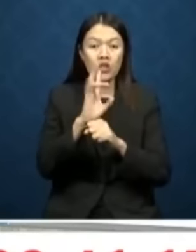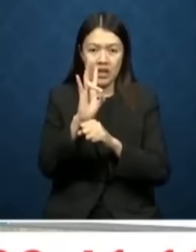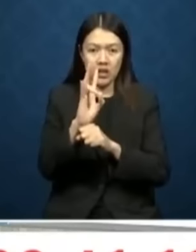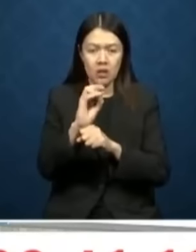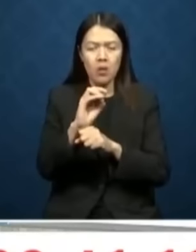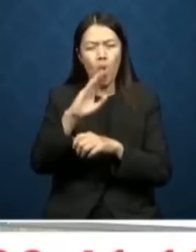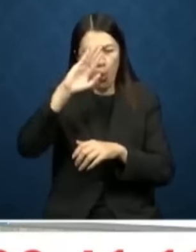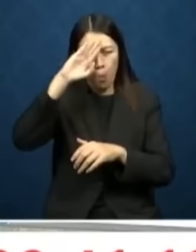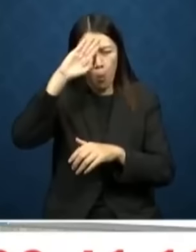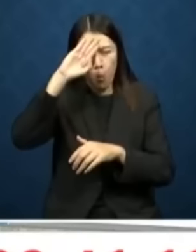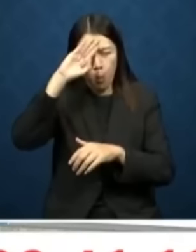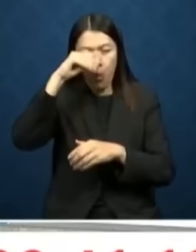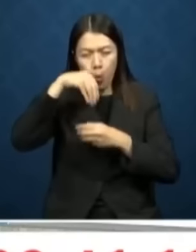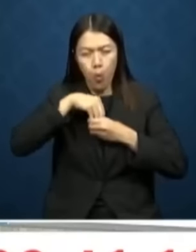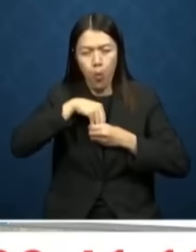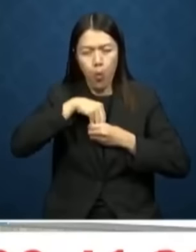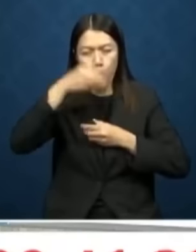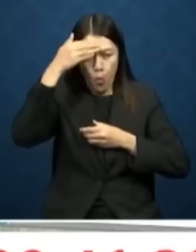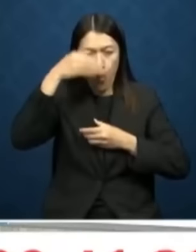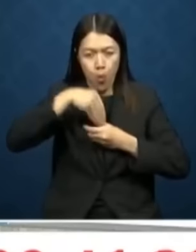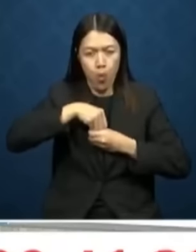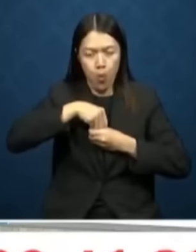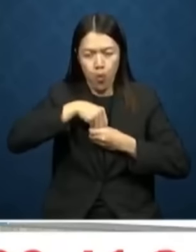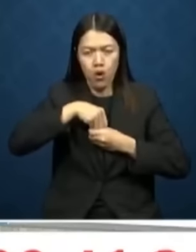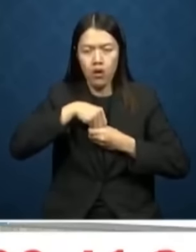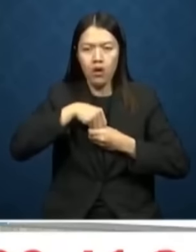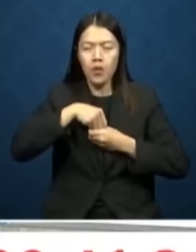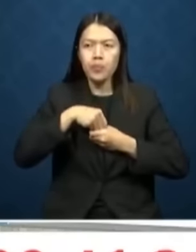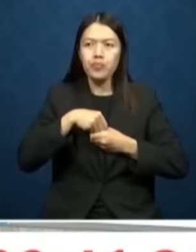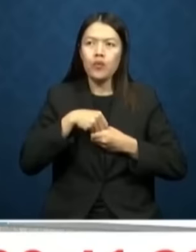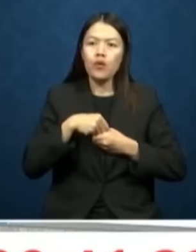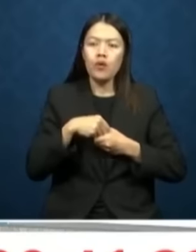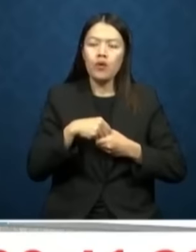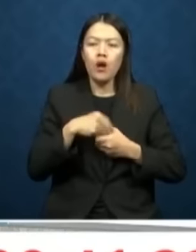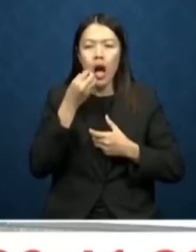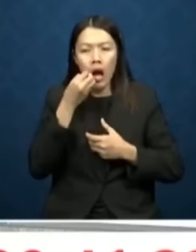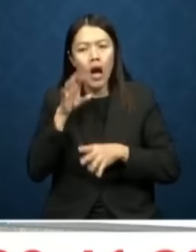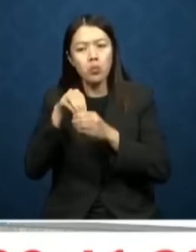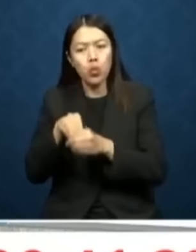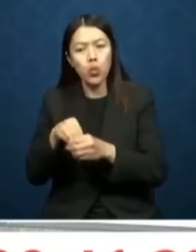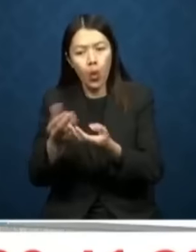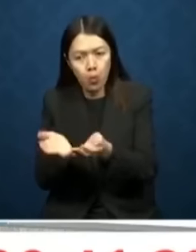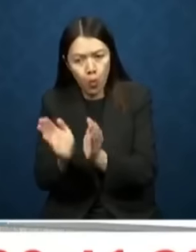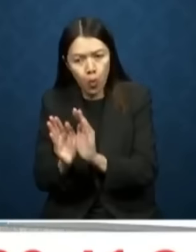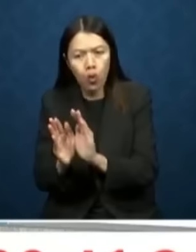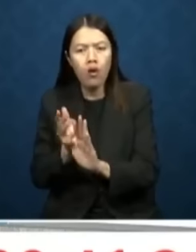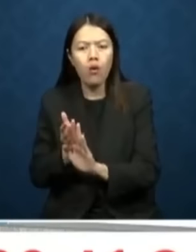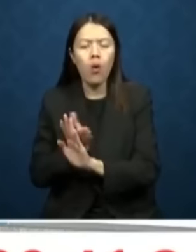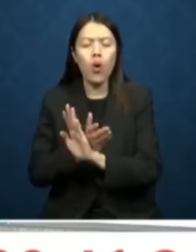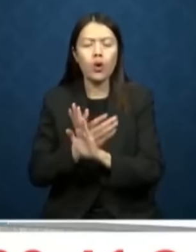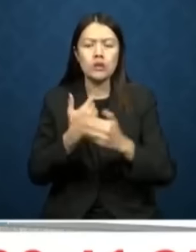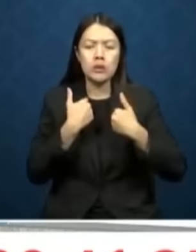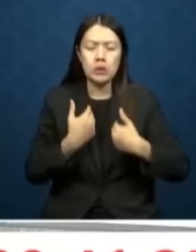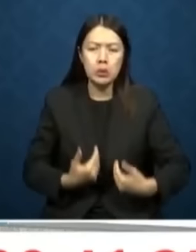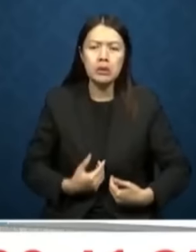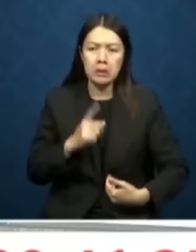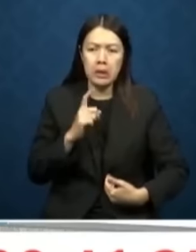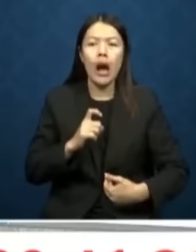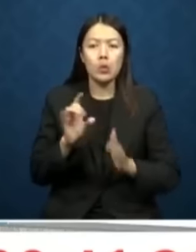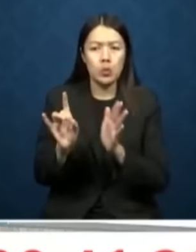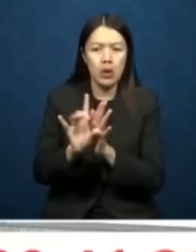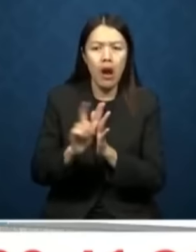องมีโรคประจำตัวโรคประจำตัวก็จะเขียนเรื่องที่ว่าต้องให้กลับไปอยู่กับครอบครัวก่อนชีวิตสุดท้ายนะครับ